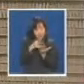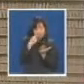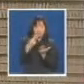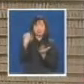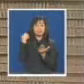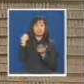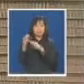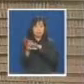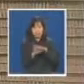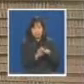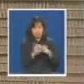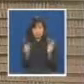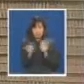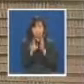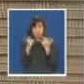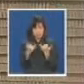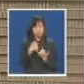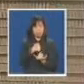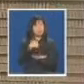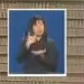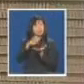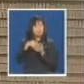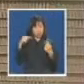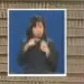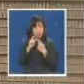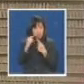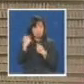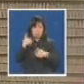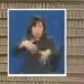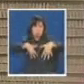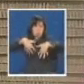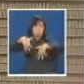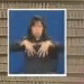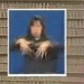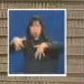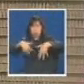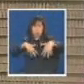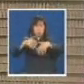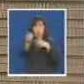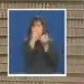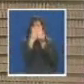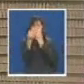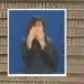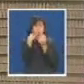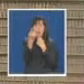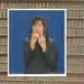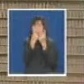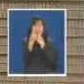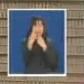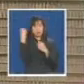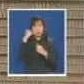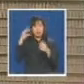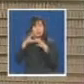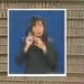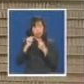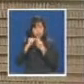ไปช่วงที่2นะครับก็ขอเรียนว่ามีพี่น้องประชาชนจำนวนมากก็ร้องเรียนและยังสอบถามมาว่ารัฐบา